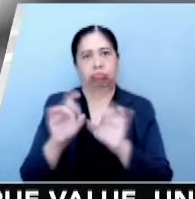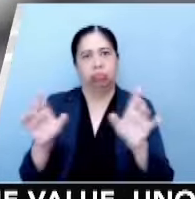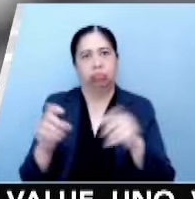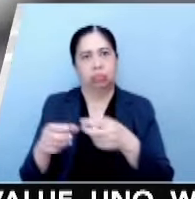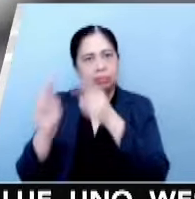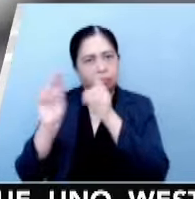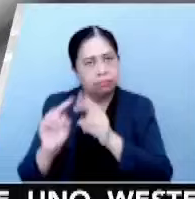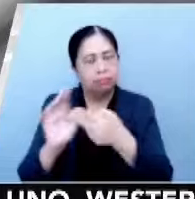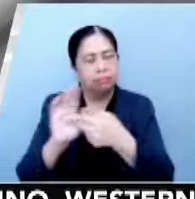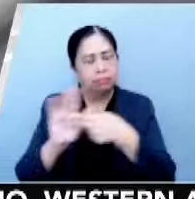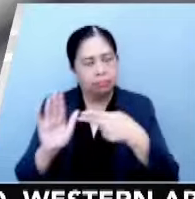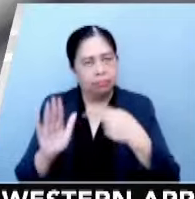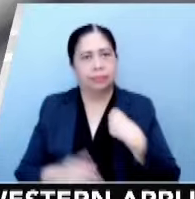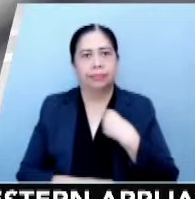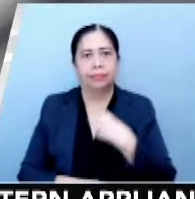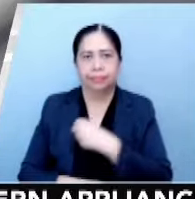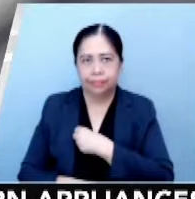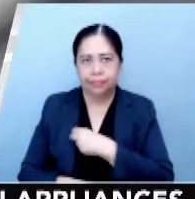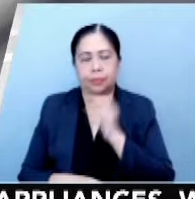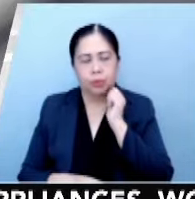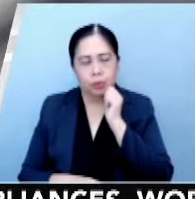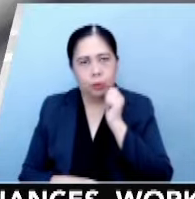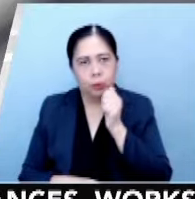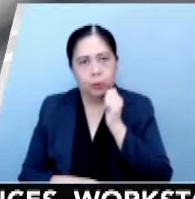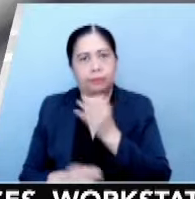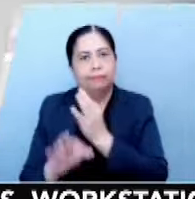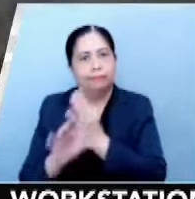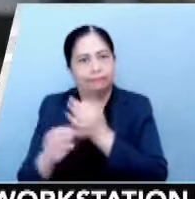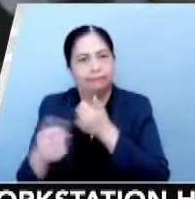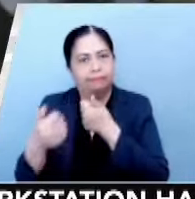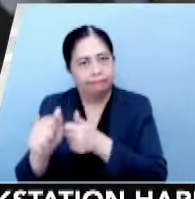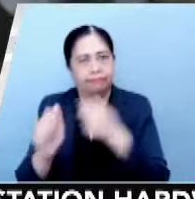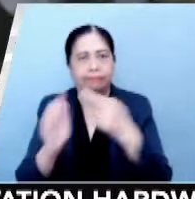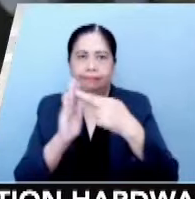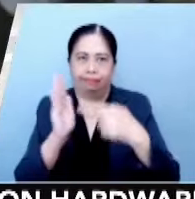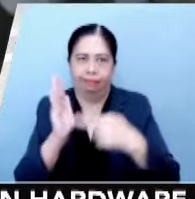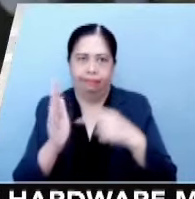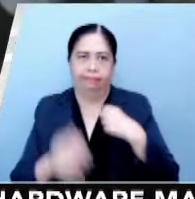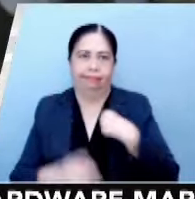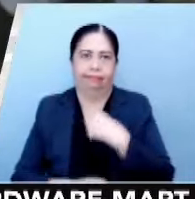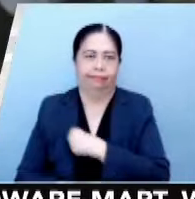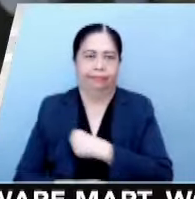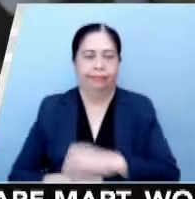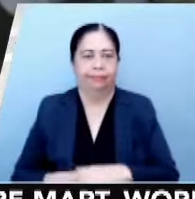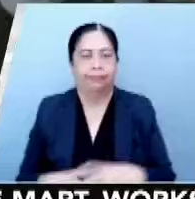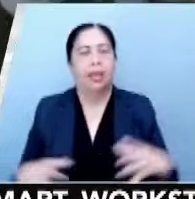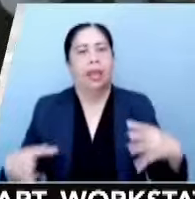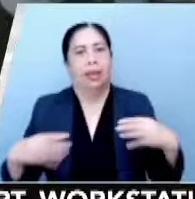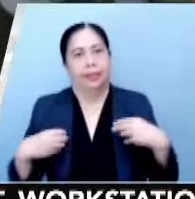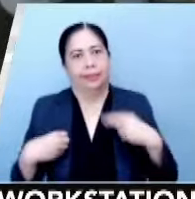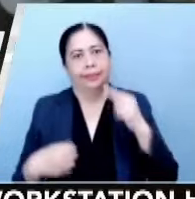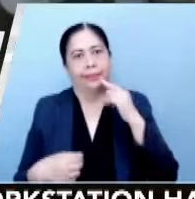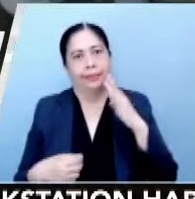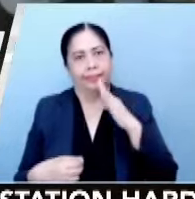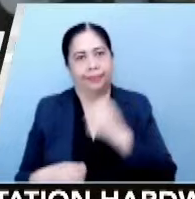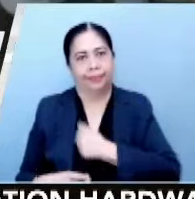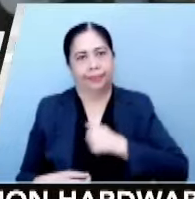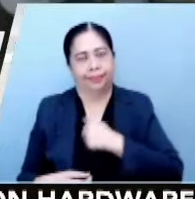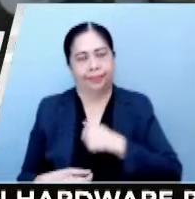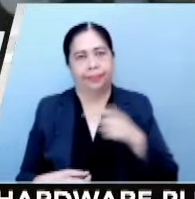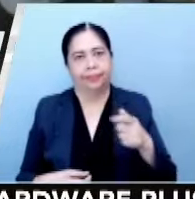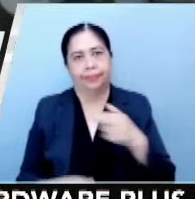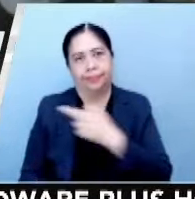ng Senado at lagi raw silang tatalima sa mga alituntunin nito. Tinanggap naman ni Binay ang paghingi ng dispensa ni Padilla, pero